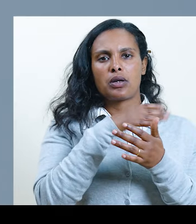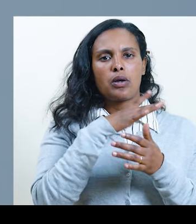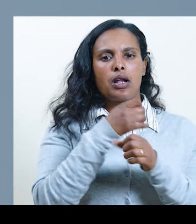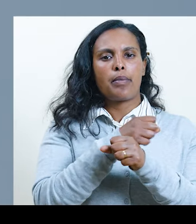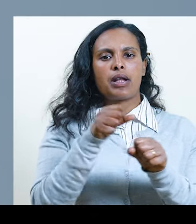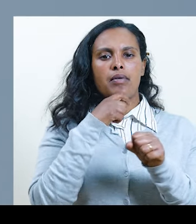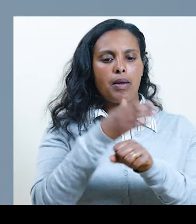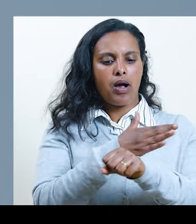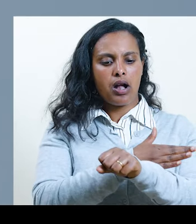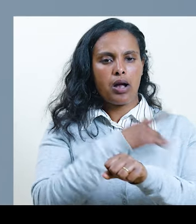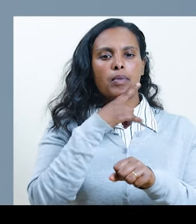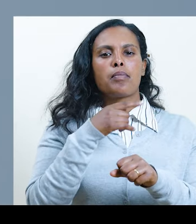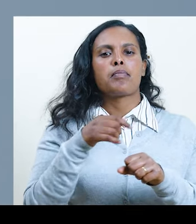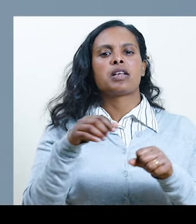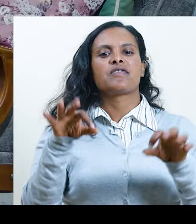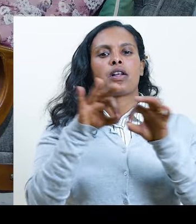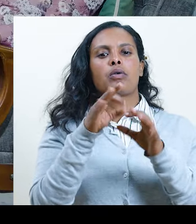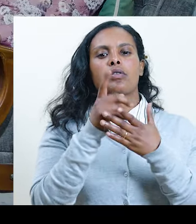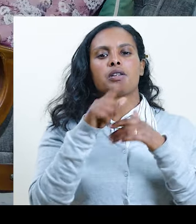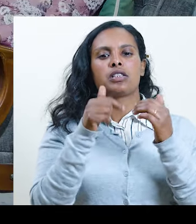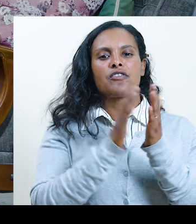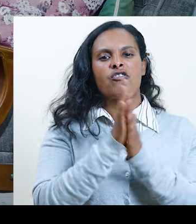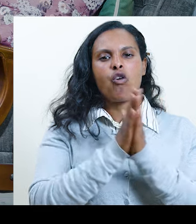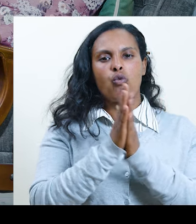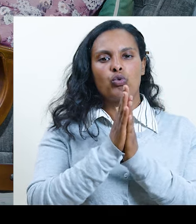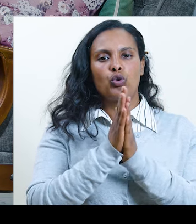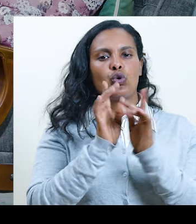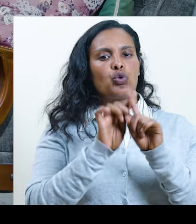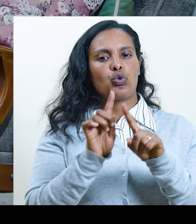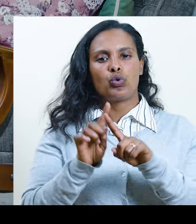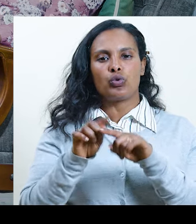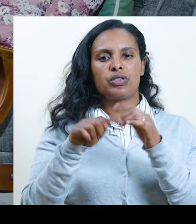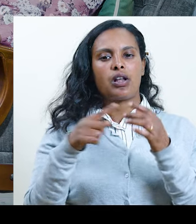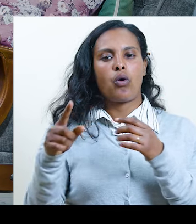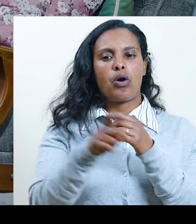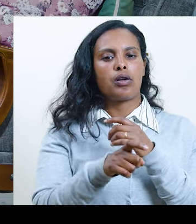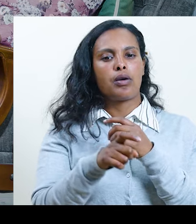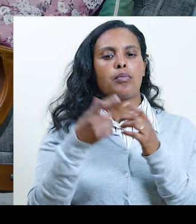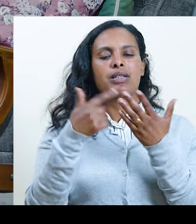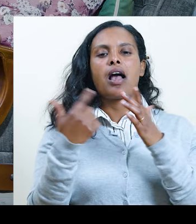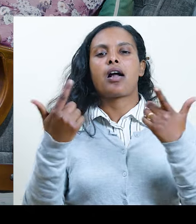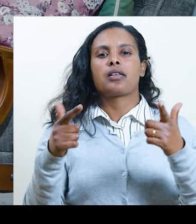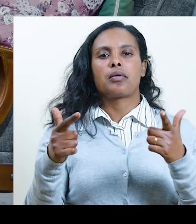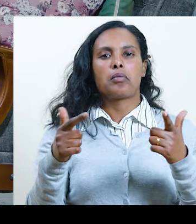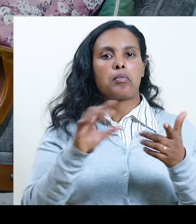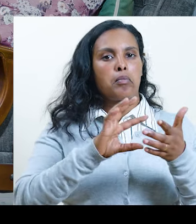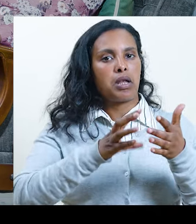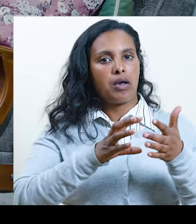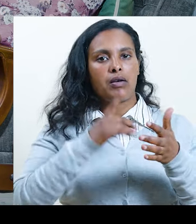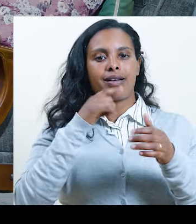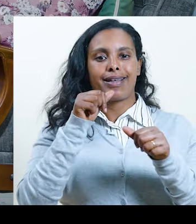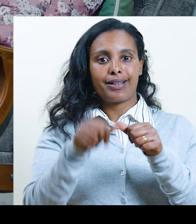ሰው ለመዳን ለማገገም ያስፈልገው ነገር እንደየዝንባሌው ልዩ ልዩ ስለሆነ በዚህ አጋጣሚ